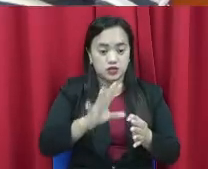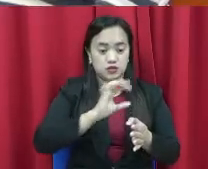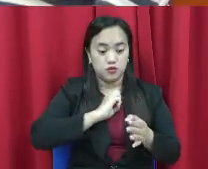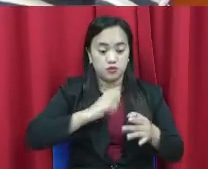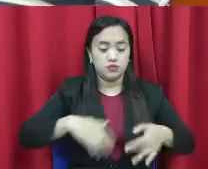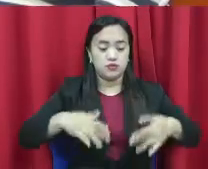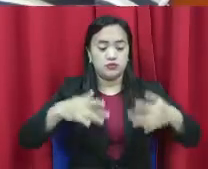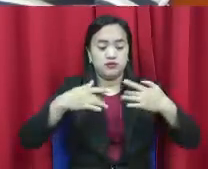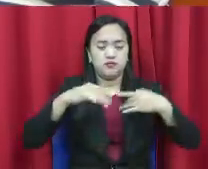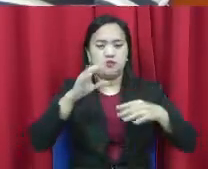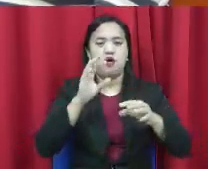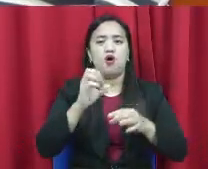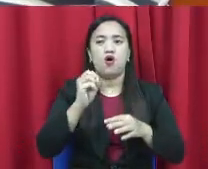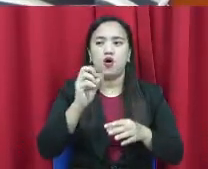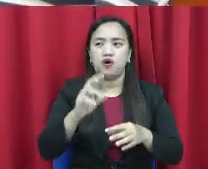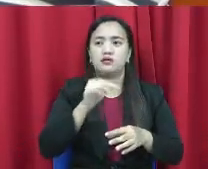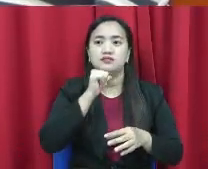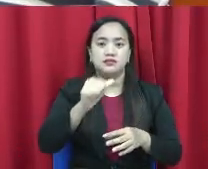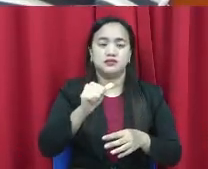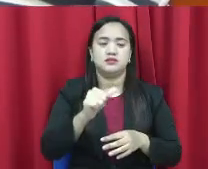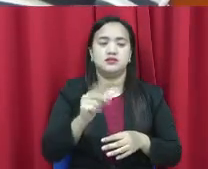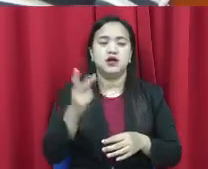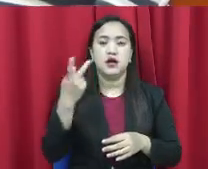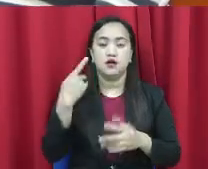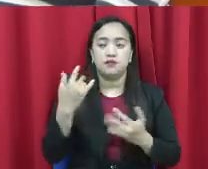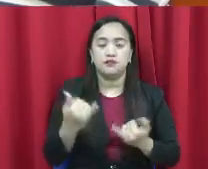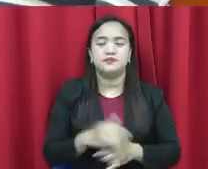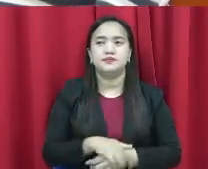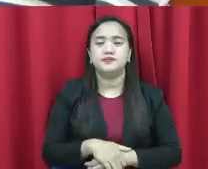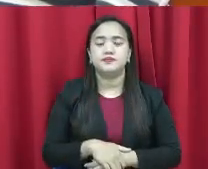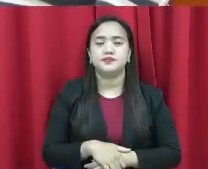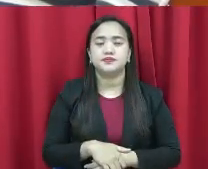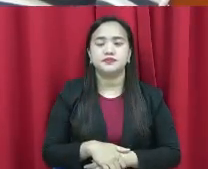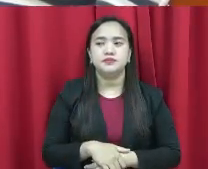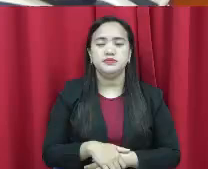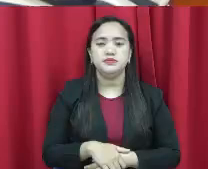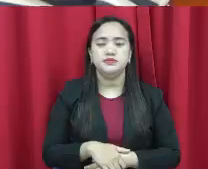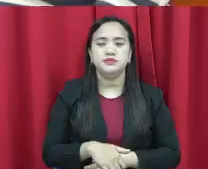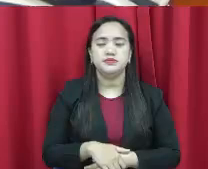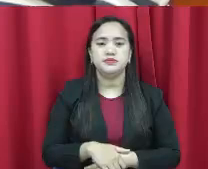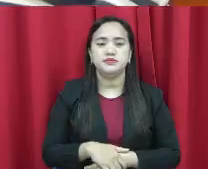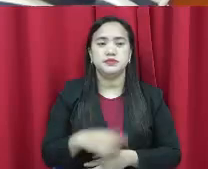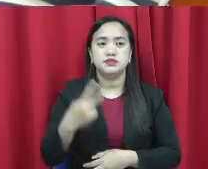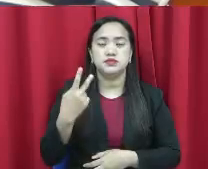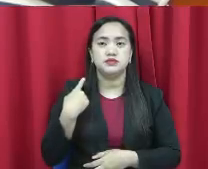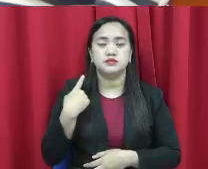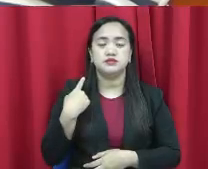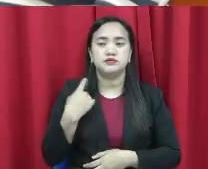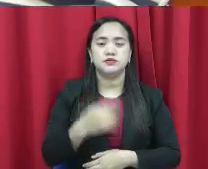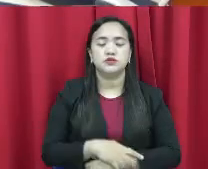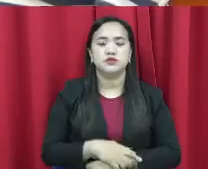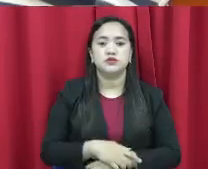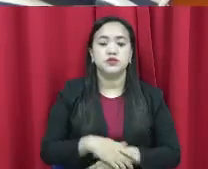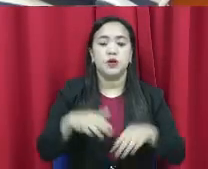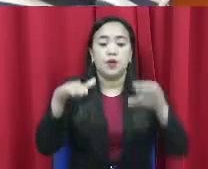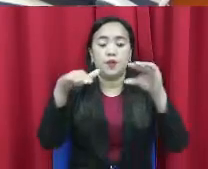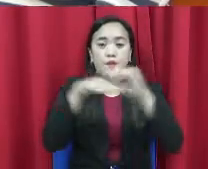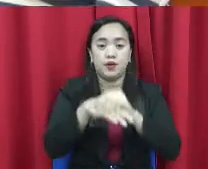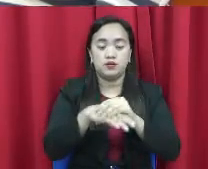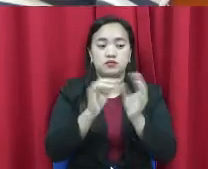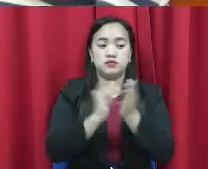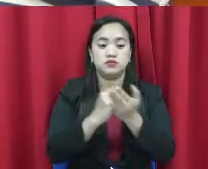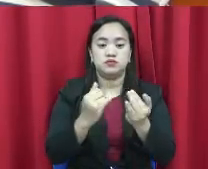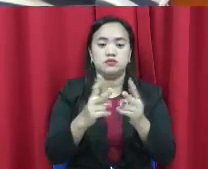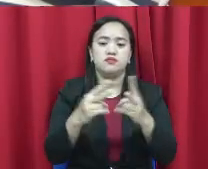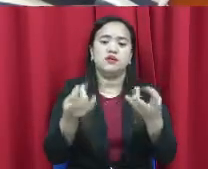ah kung maikasal pa o magkaroon pa ng magandang ah wedding ang kanilang mga anak ang mahalaga may